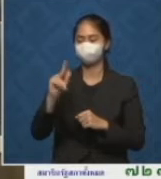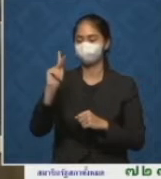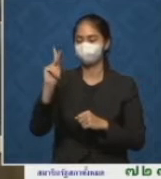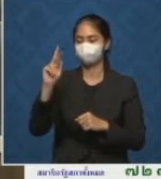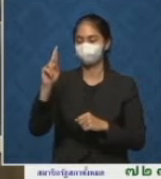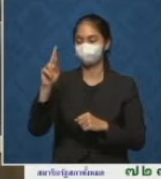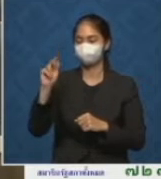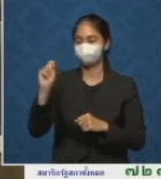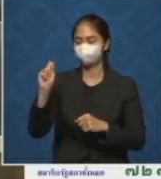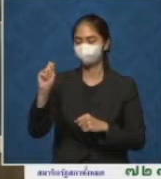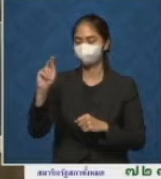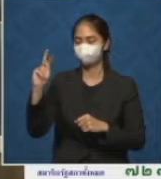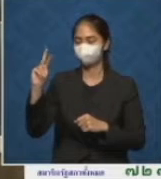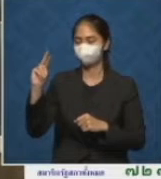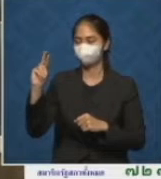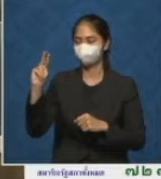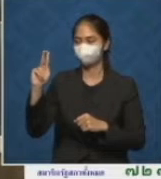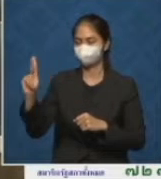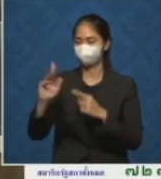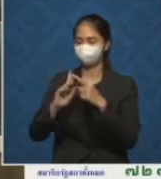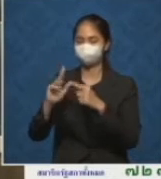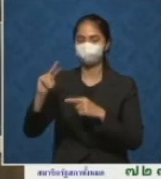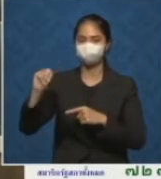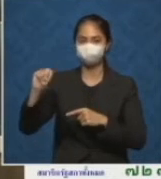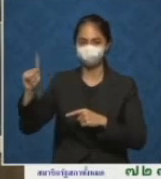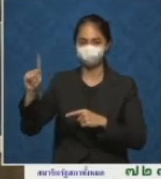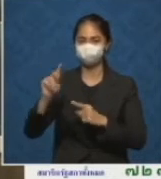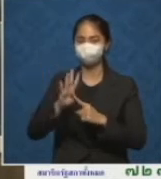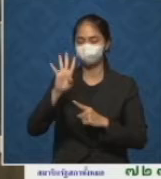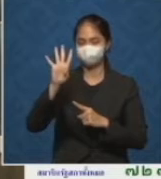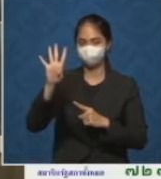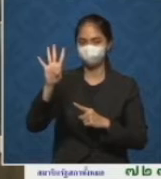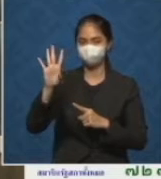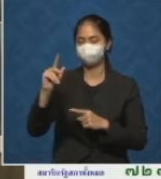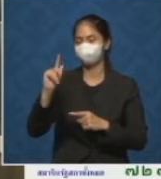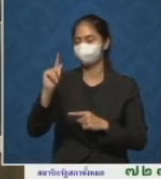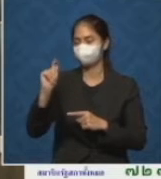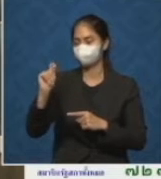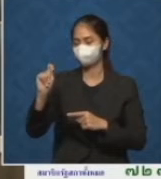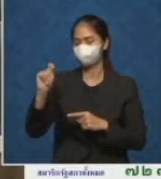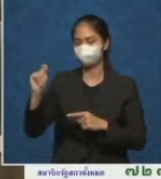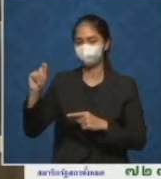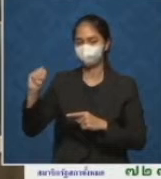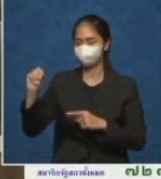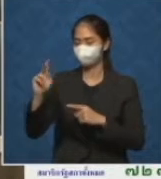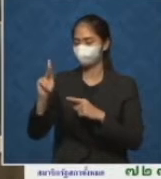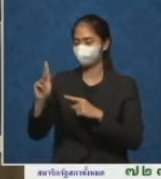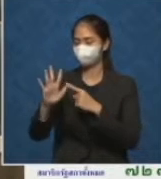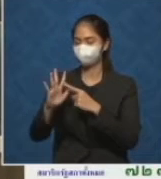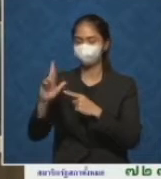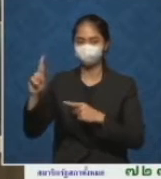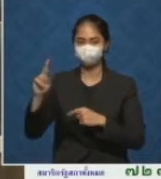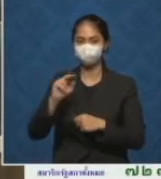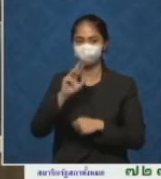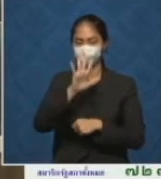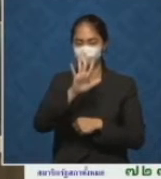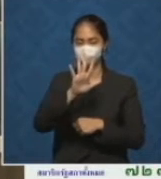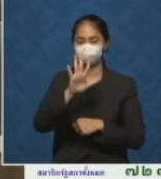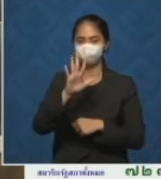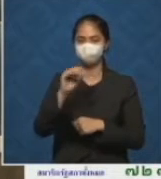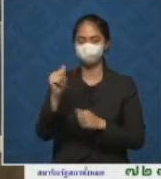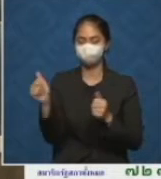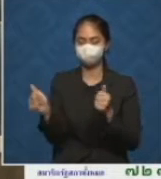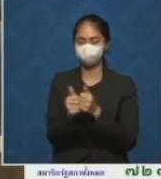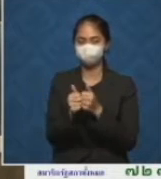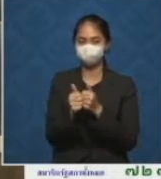กุลอาภากรณ์อยุธยา4นายออนกาดกระโทก5ผู้ช่วย